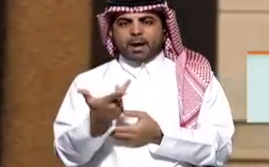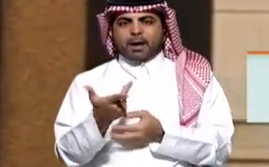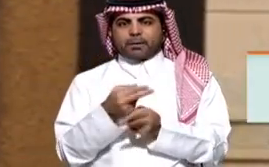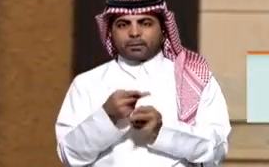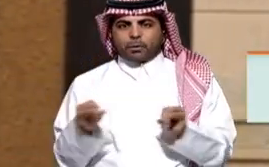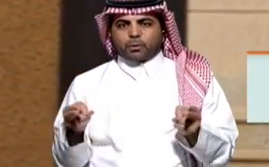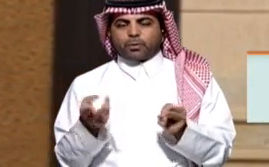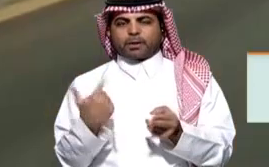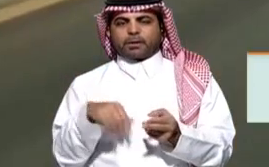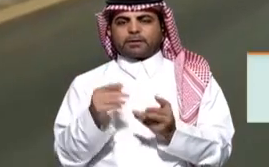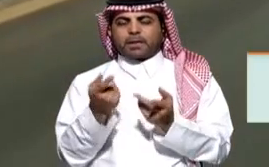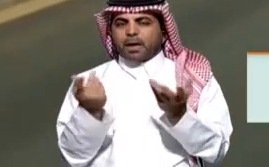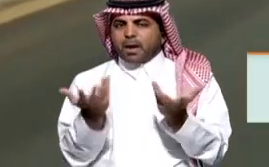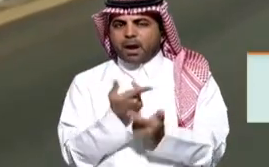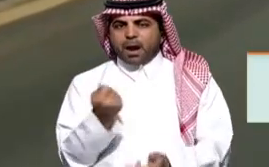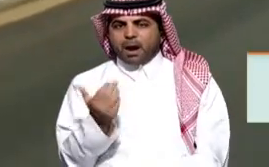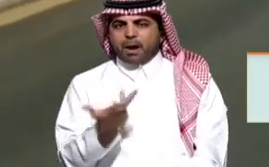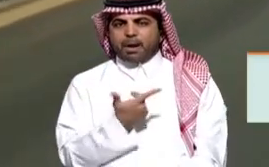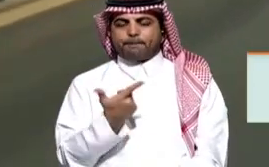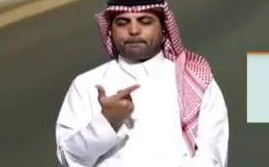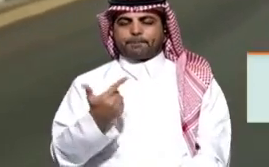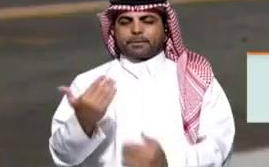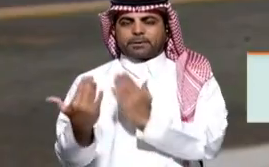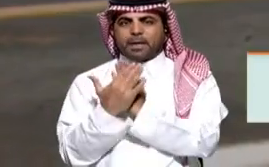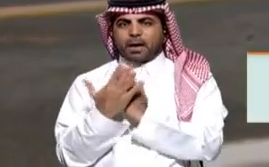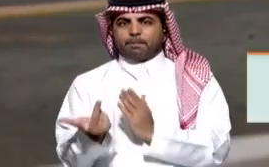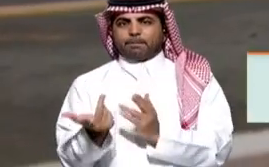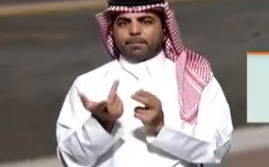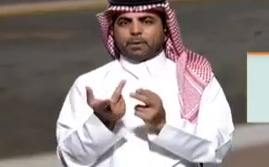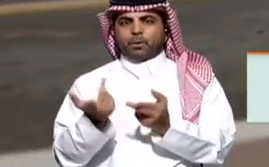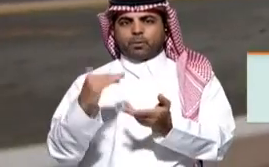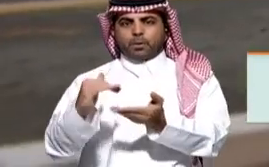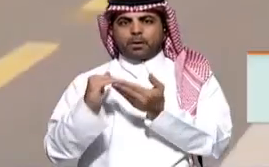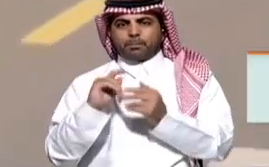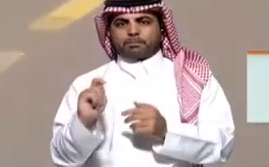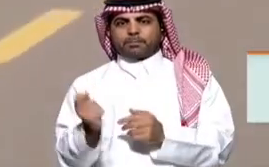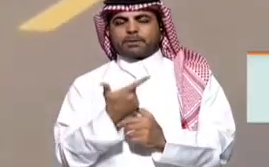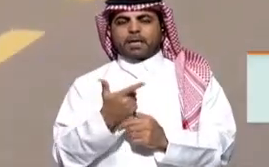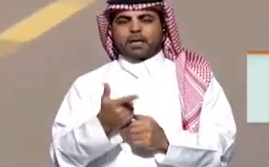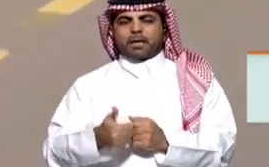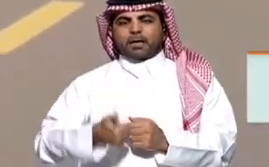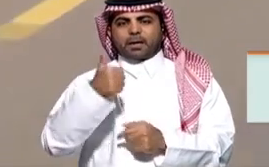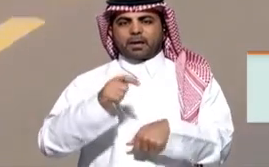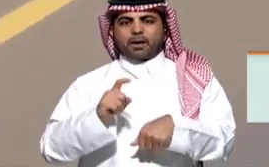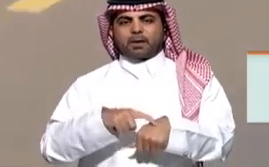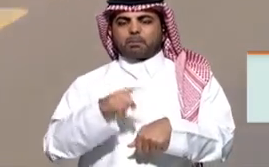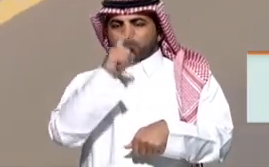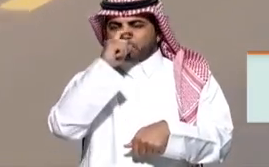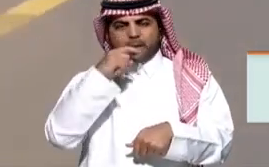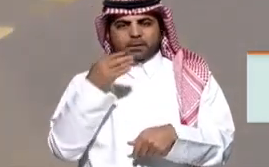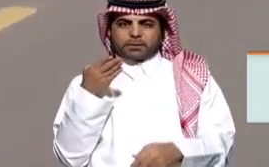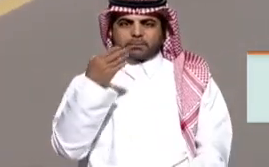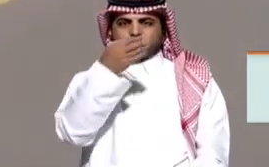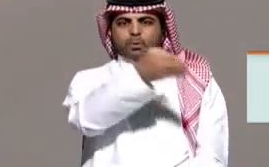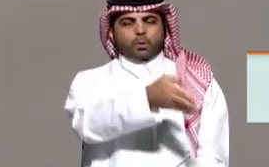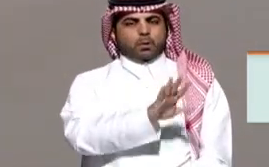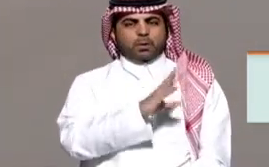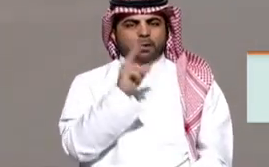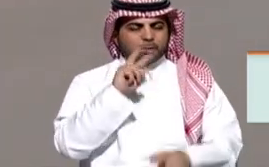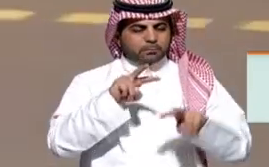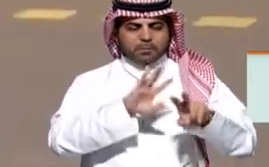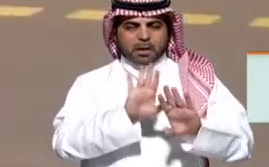ونماذجها والحصول على عروض أسعار الجهات التمويلية بشكل إلكتروني فوري على مدار الساعة دون